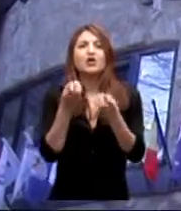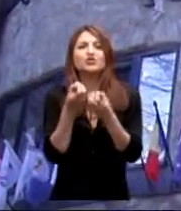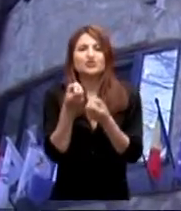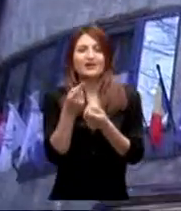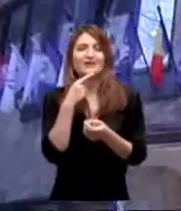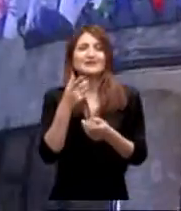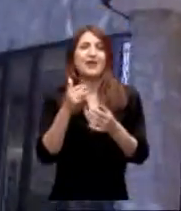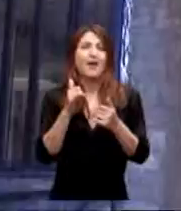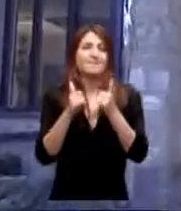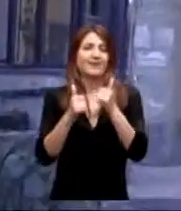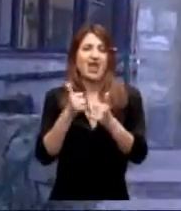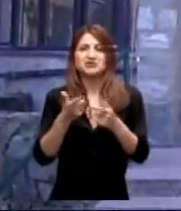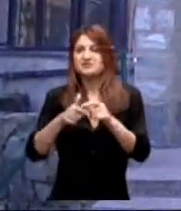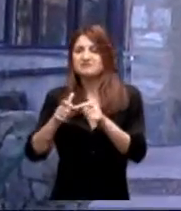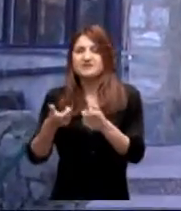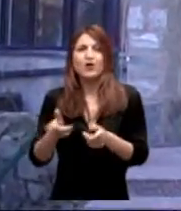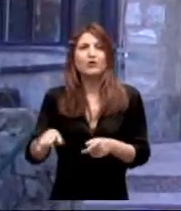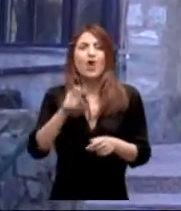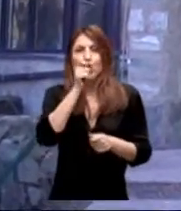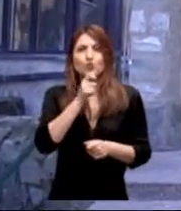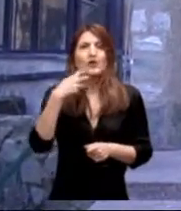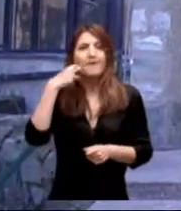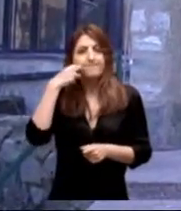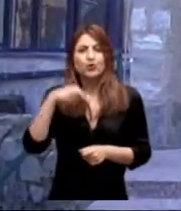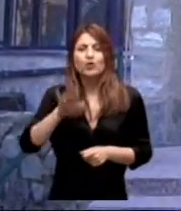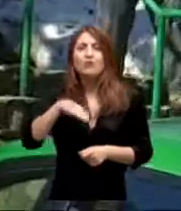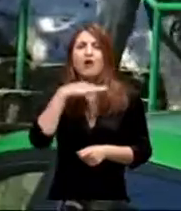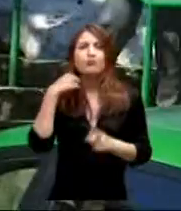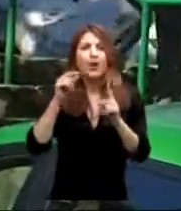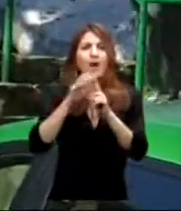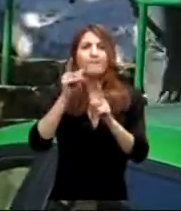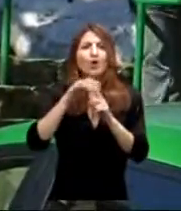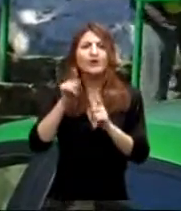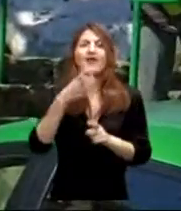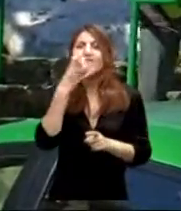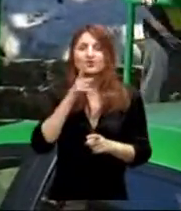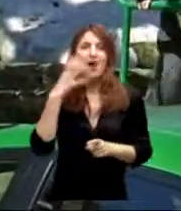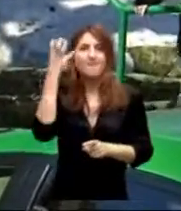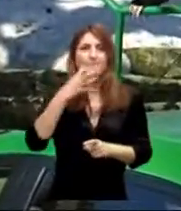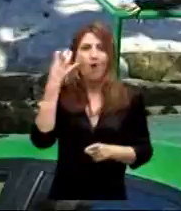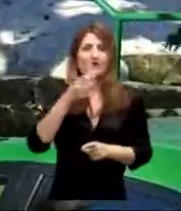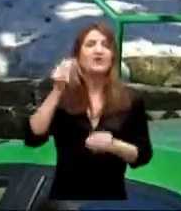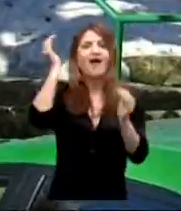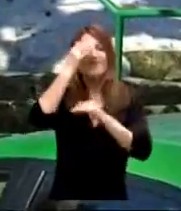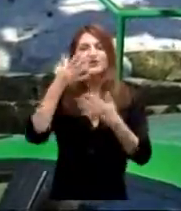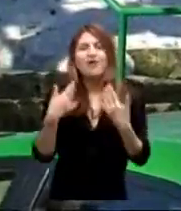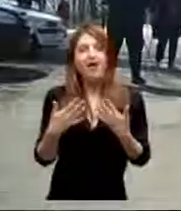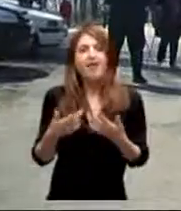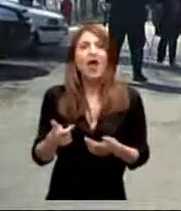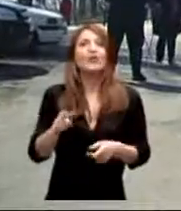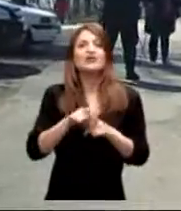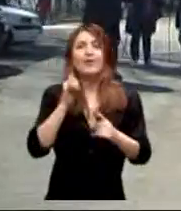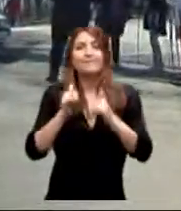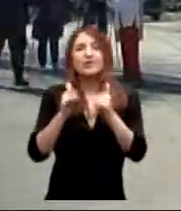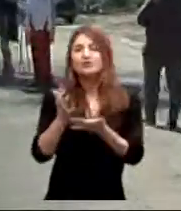mliječnih proizvoda. Ručak obuhvaća meso koji je bitan izvor proteina te povrće ili rižu, dok je večera laganija uz ponovnu konzumaciju